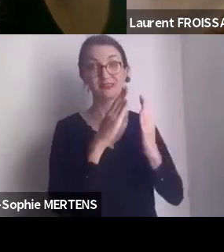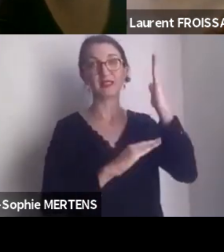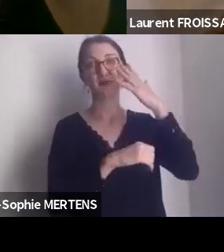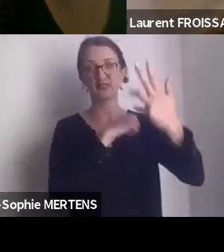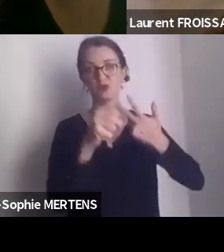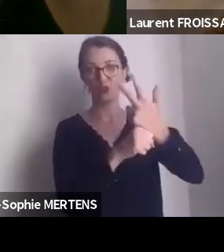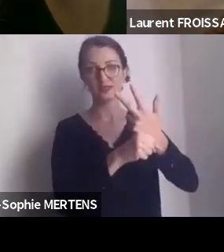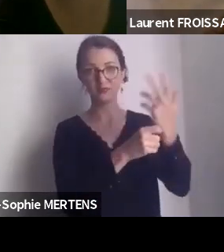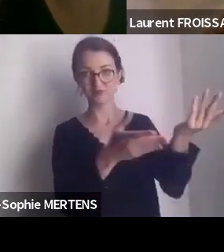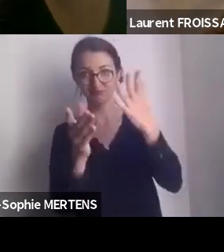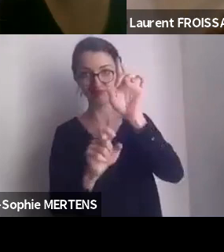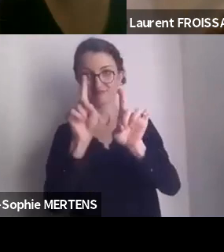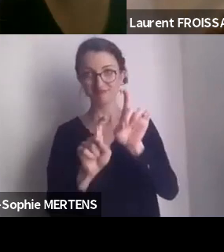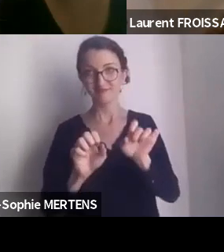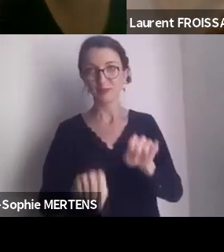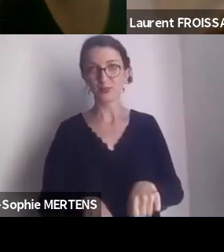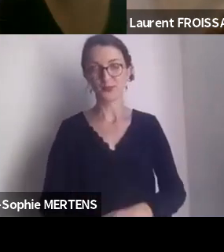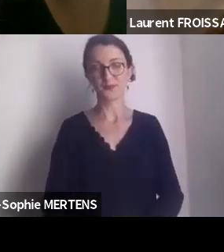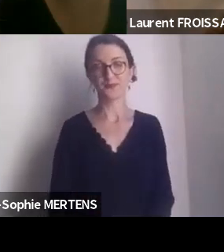les répondants